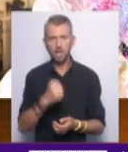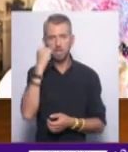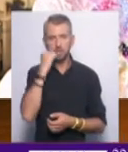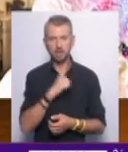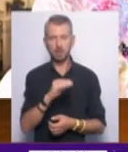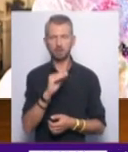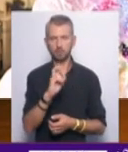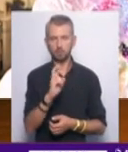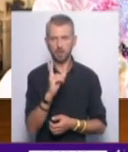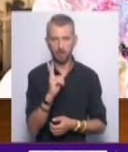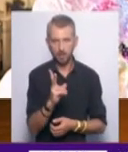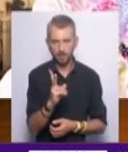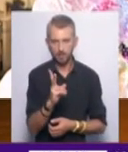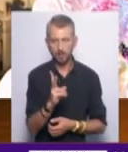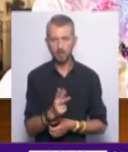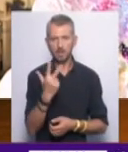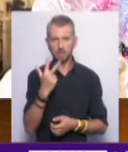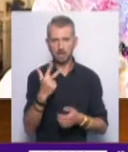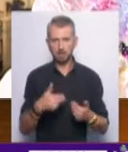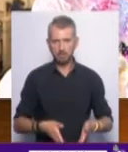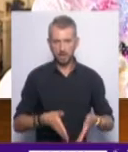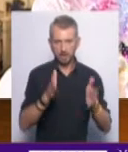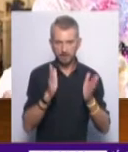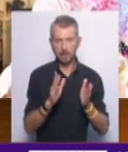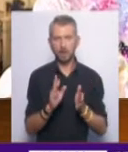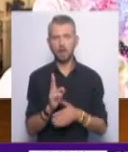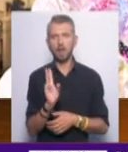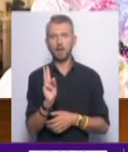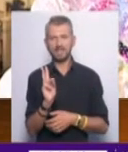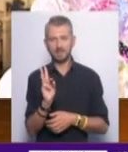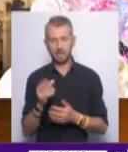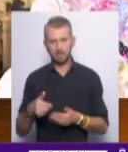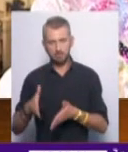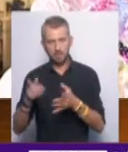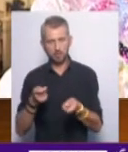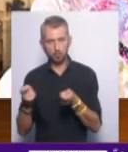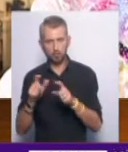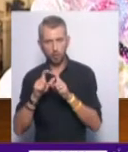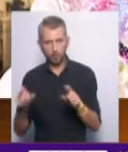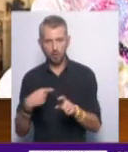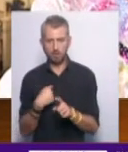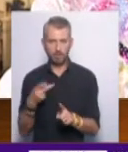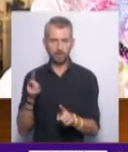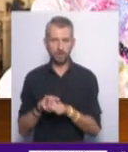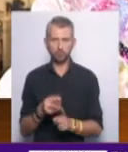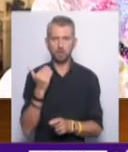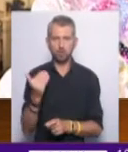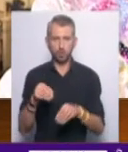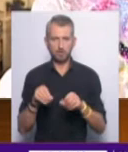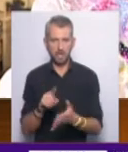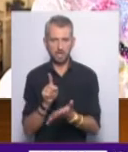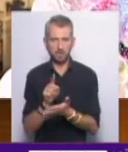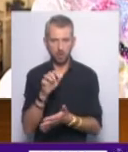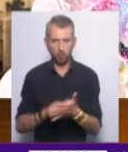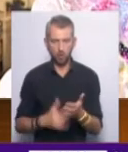ЖБК, 3 під'їзда, 3-й під'їзд, короче, компанія, на нас вішають його земельний налог. І що